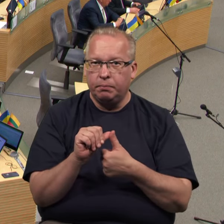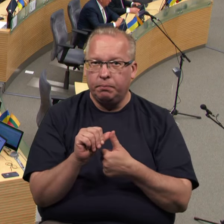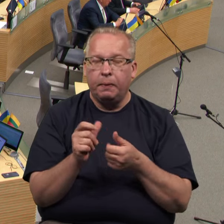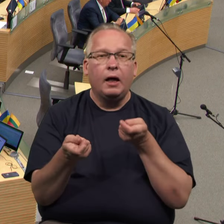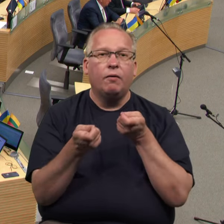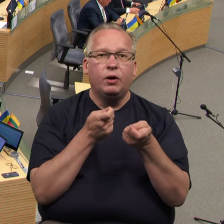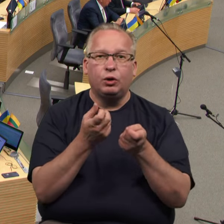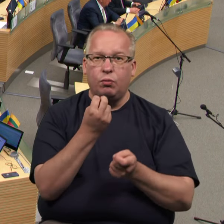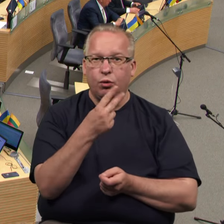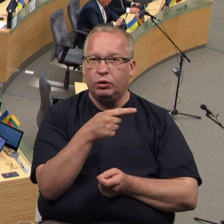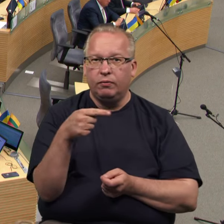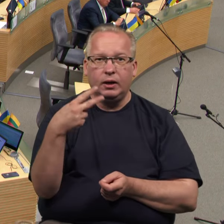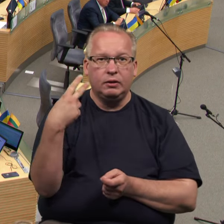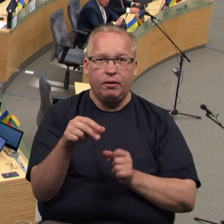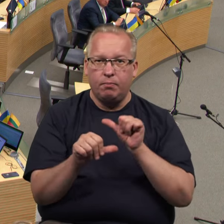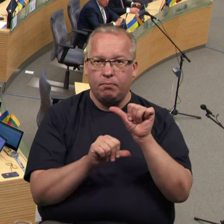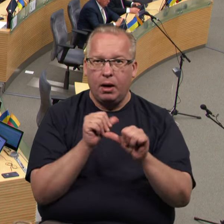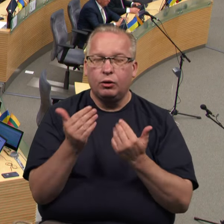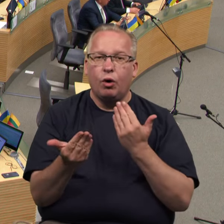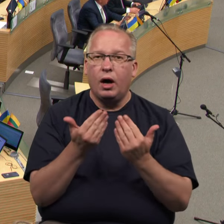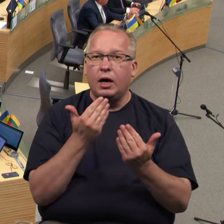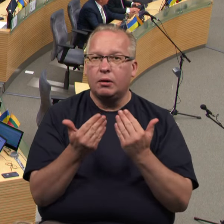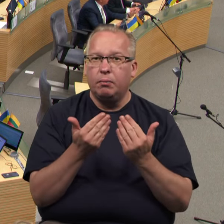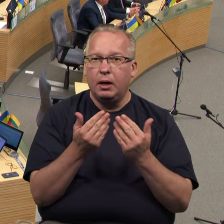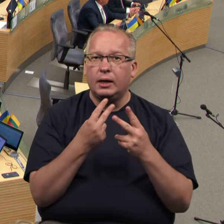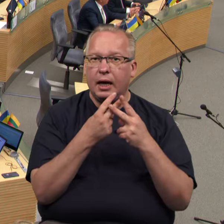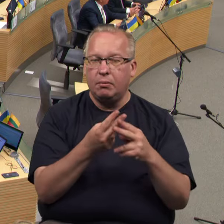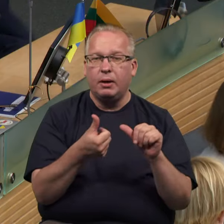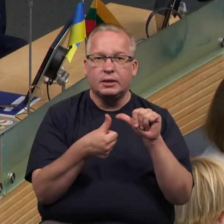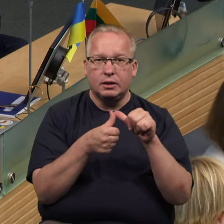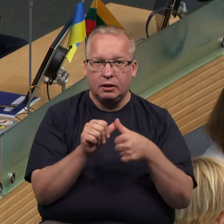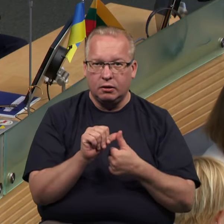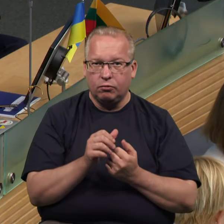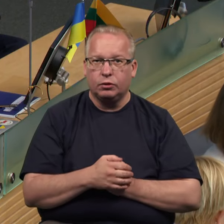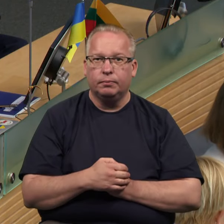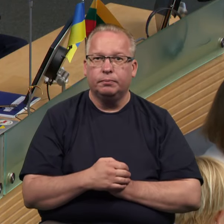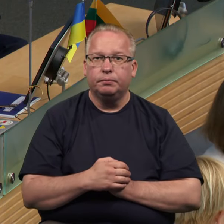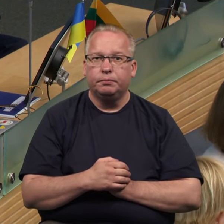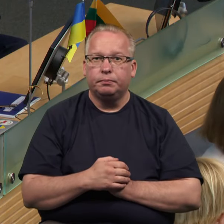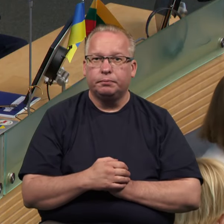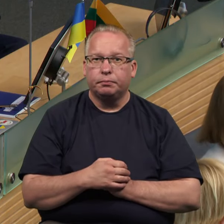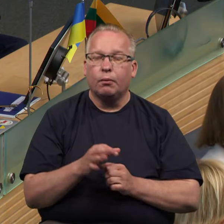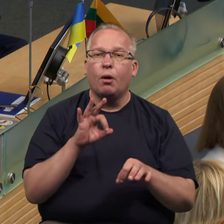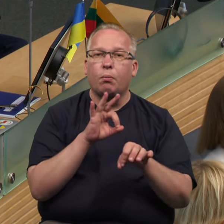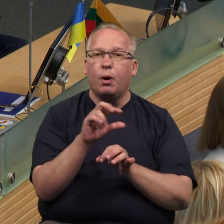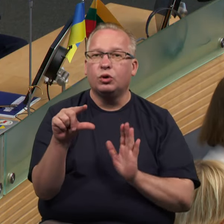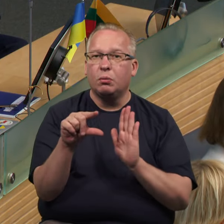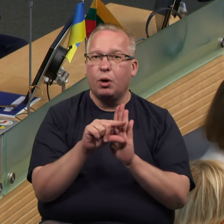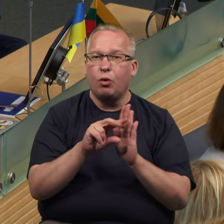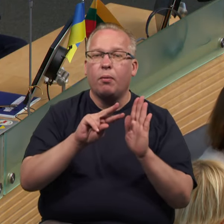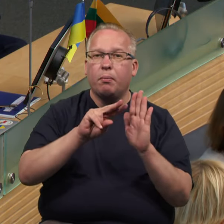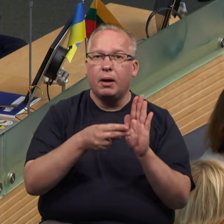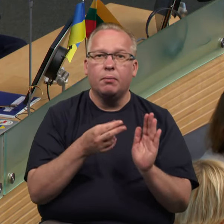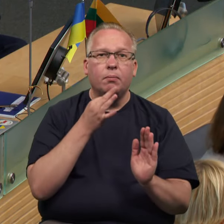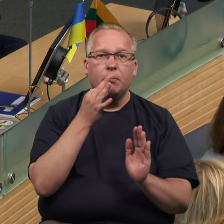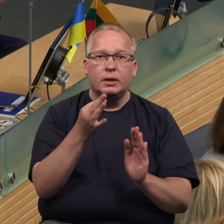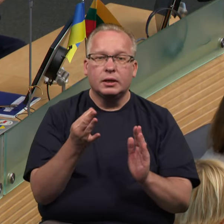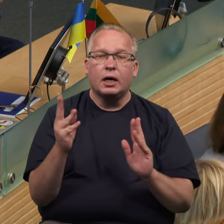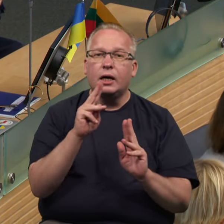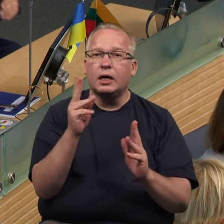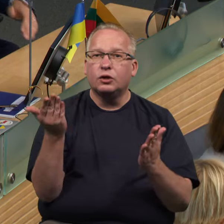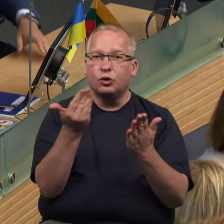iki 20 metų arba laisvės atėmimas iki gyvos galvos. Baudžiamojo kodekso pakeitimai, pasak iniciatorių,